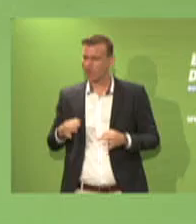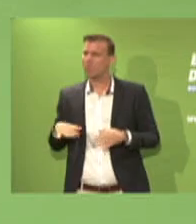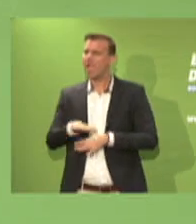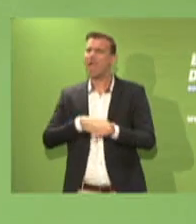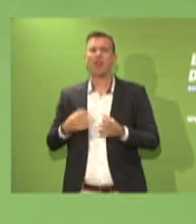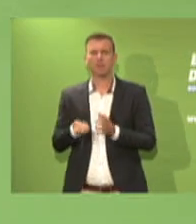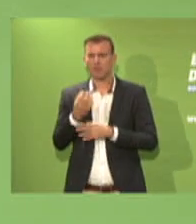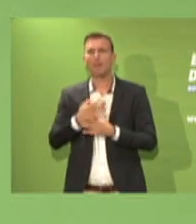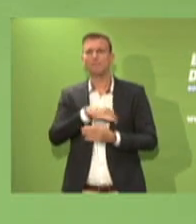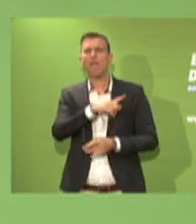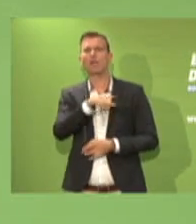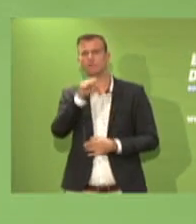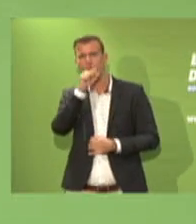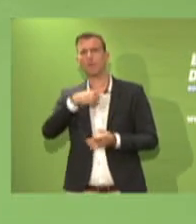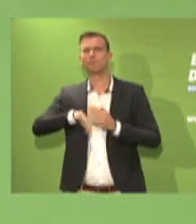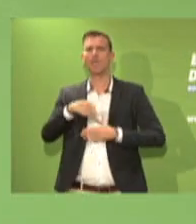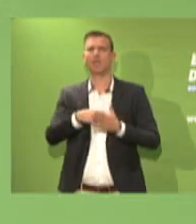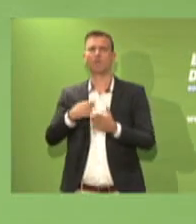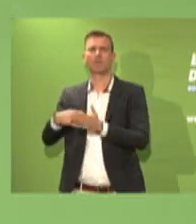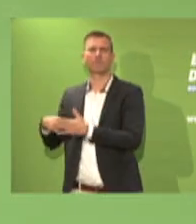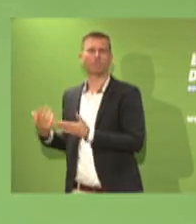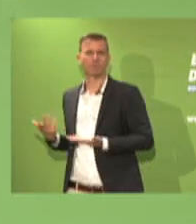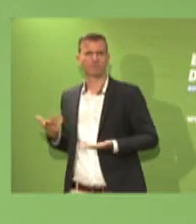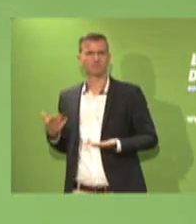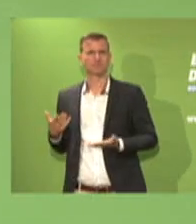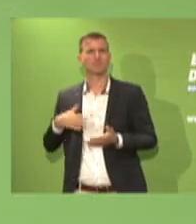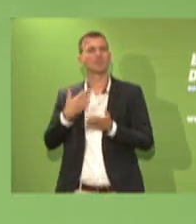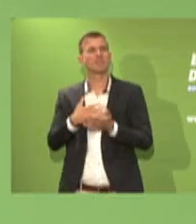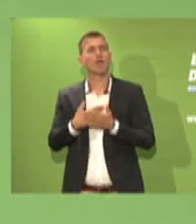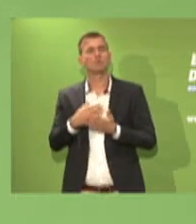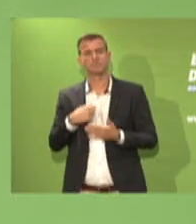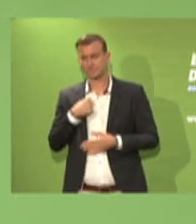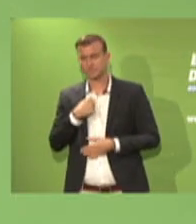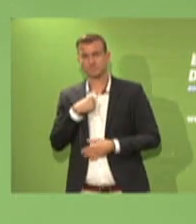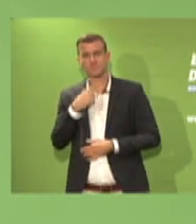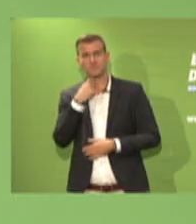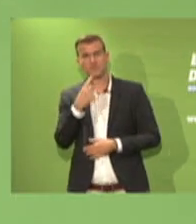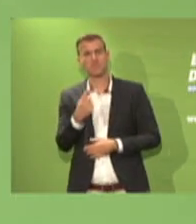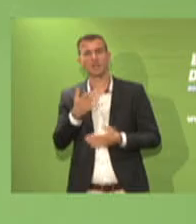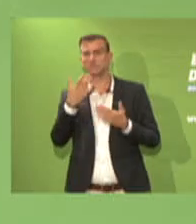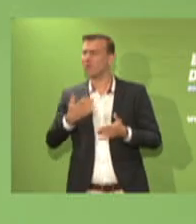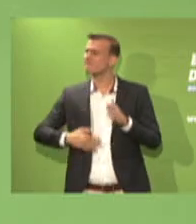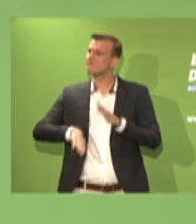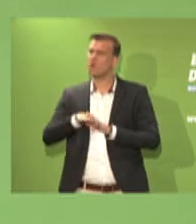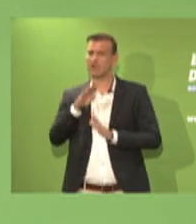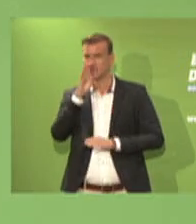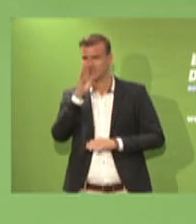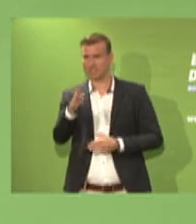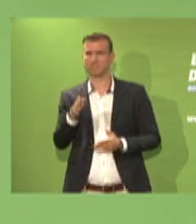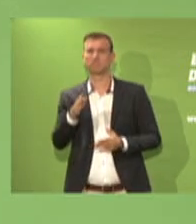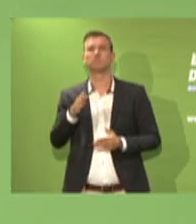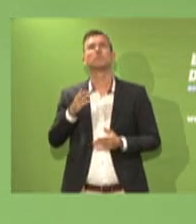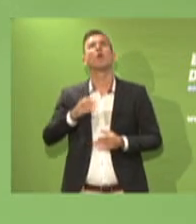Güter eben immer mehr an Zulauf und immer mehr an Zuspruch auch finden. Deswegen sagen wir, dass es absolut irrsinnig ist, ökologisch